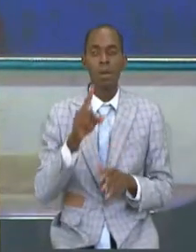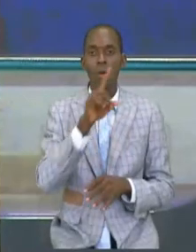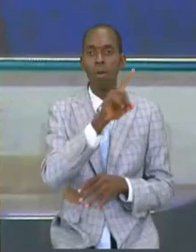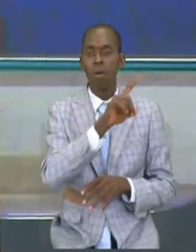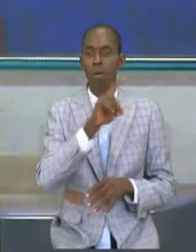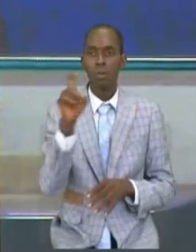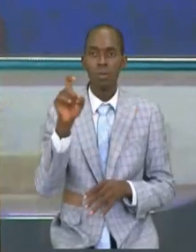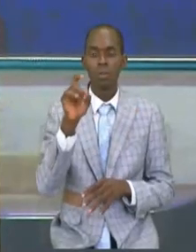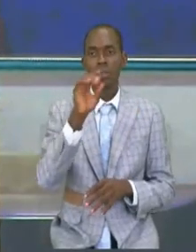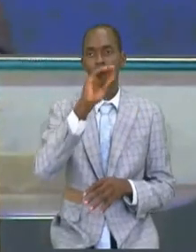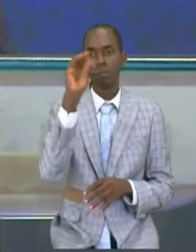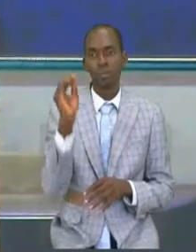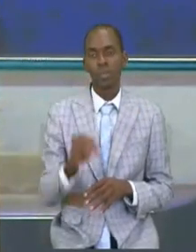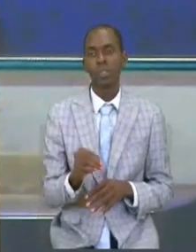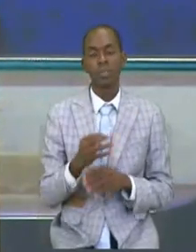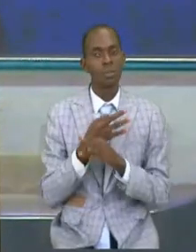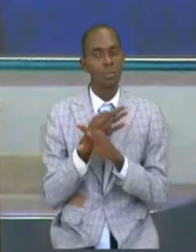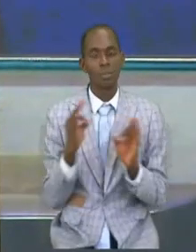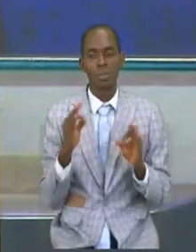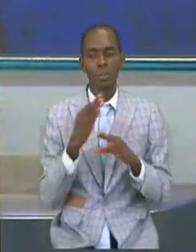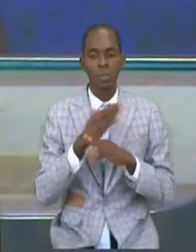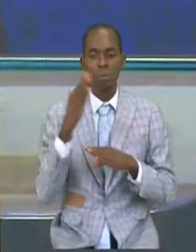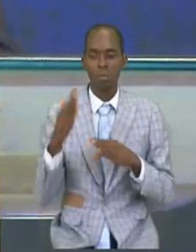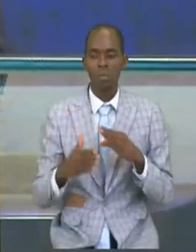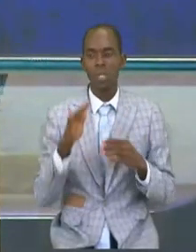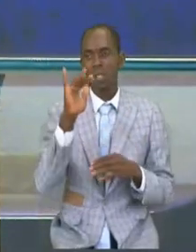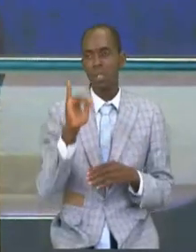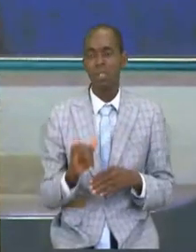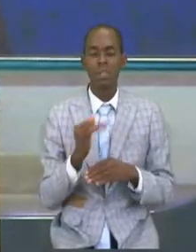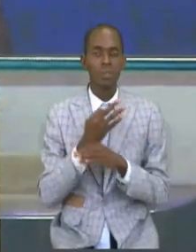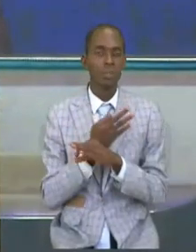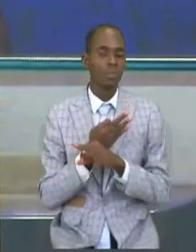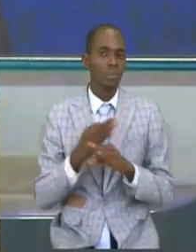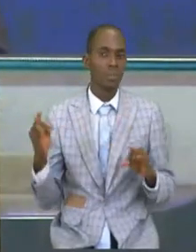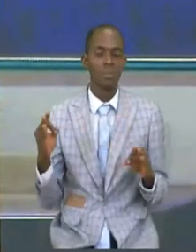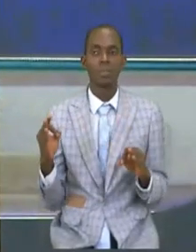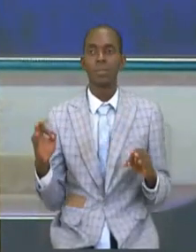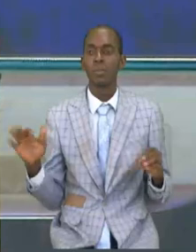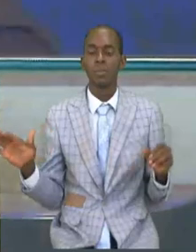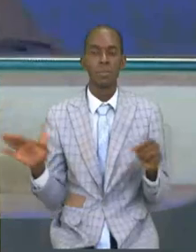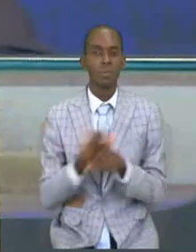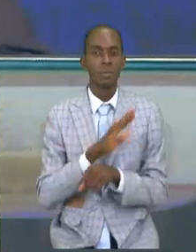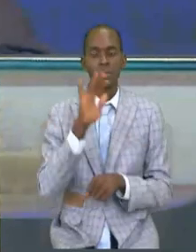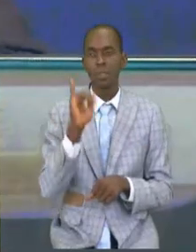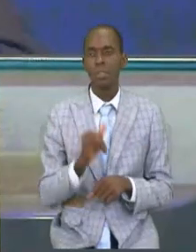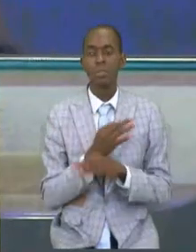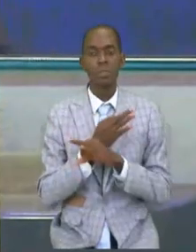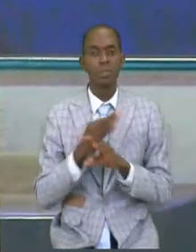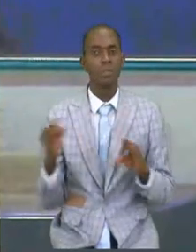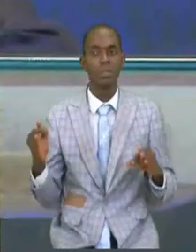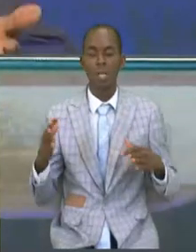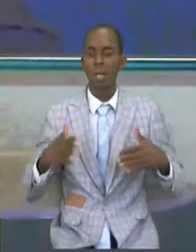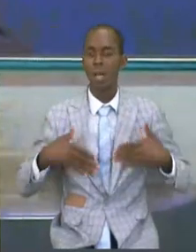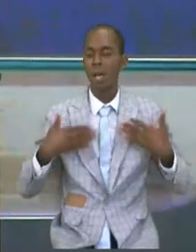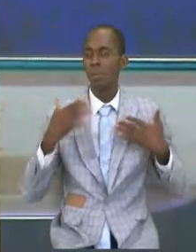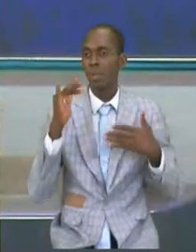Réellement veut dire que vous serez à 100% libre, catégoriquement,